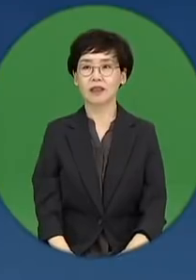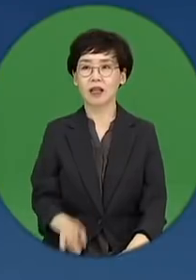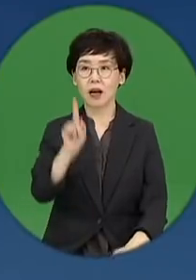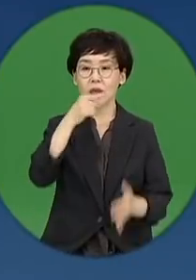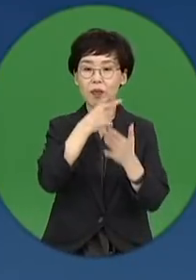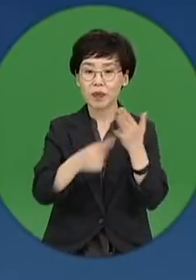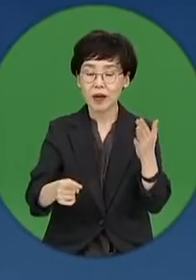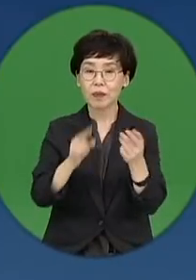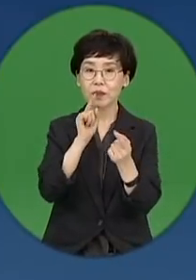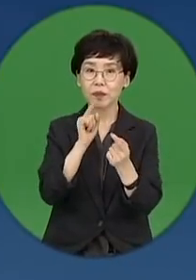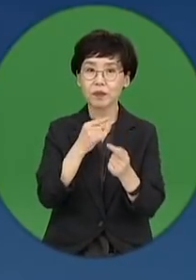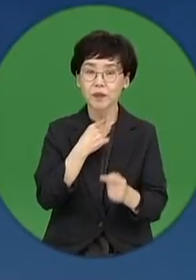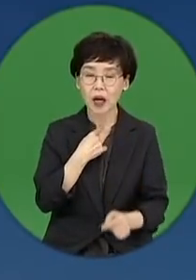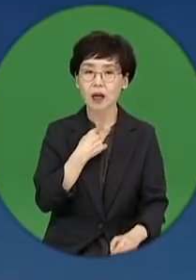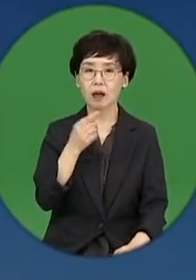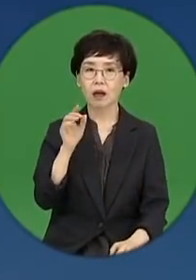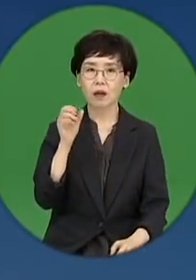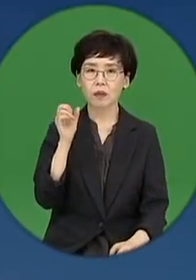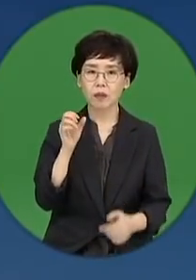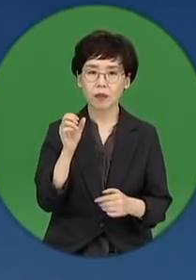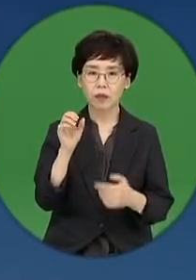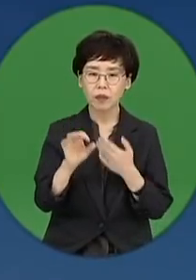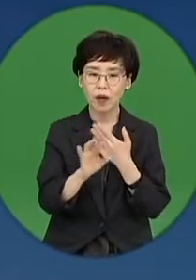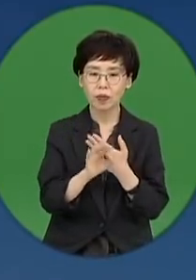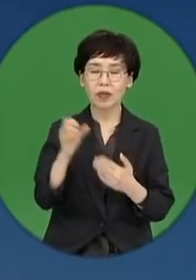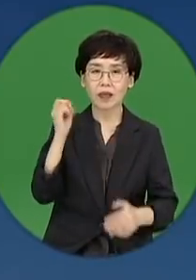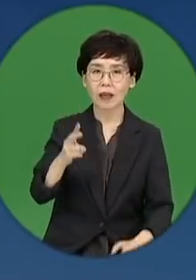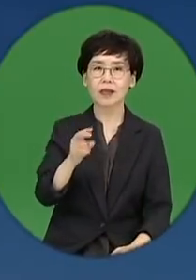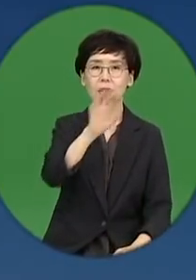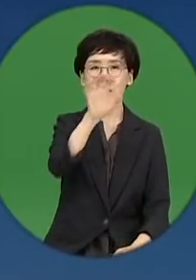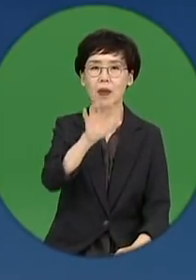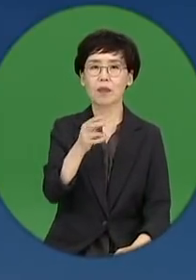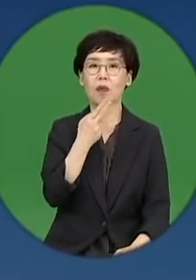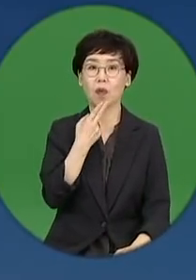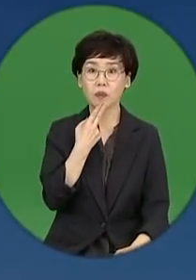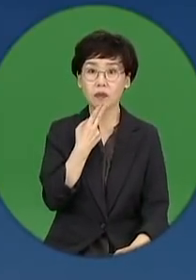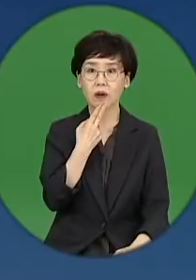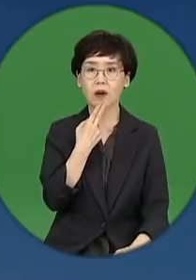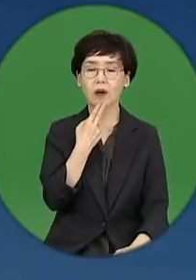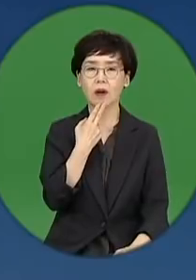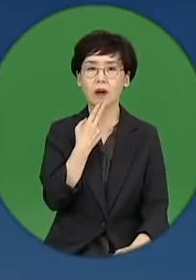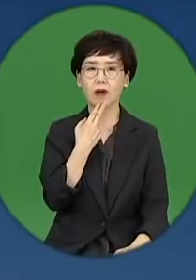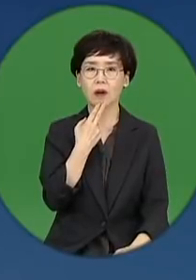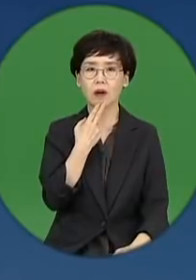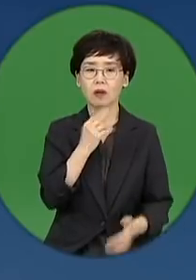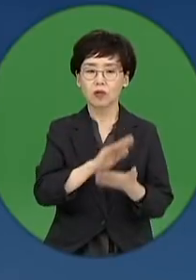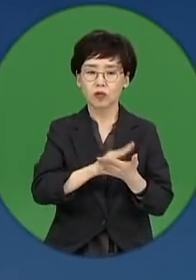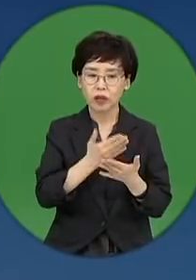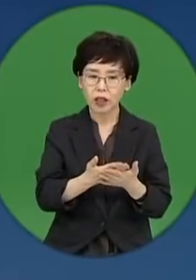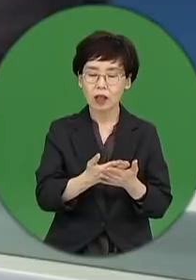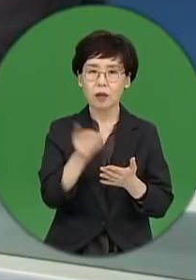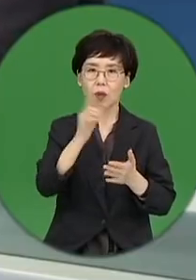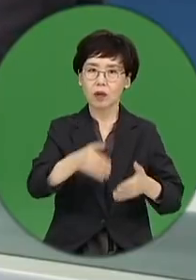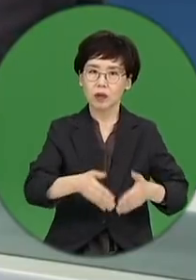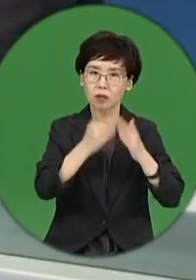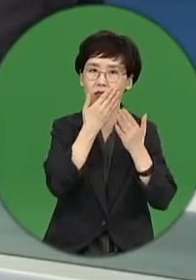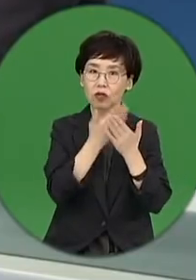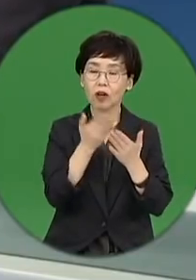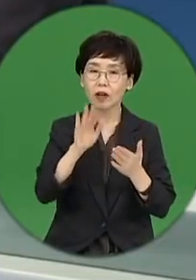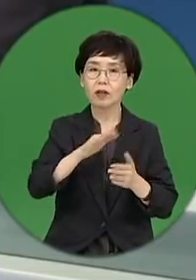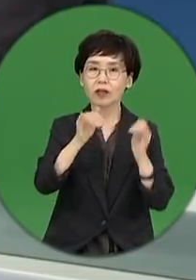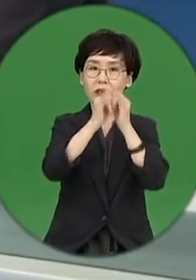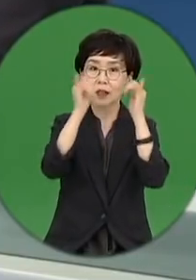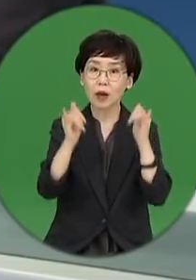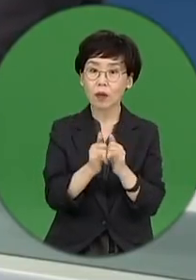입으면 다시는 그런 피해가 반복되지 않도록 어떤 시설물을 만들고 시설물을 보강하고 이런 것들이 정말로 중요한데 그렇죠. 우리 사회가 정말 그걸 제대로